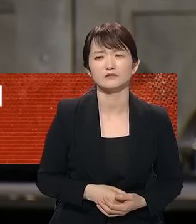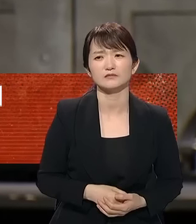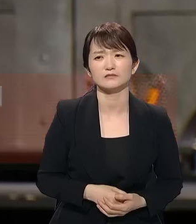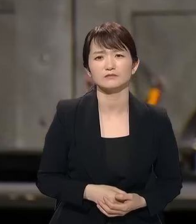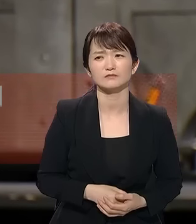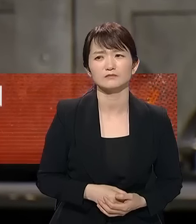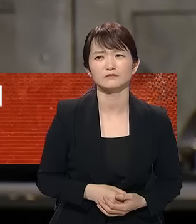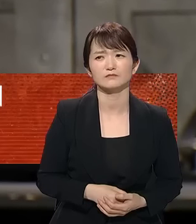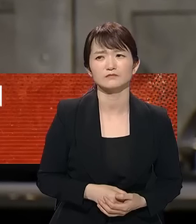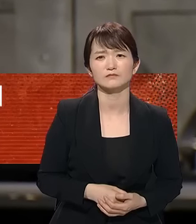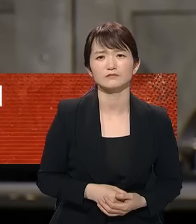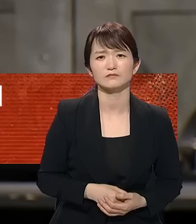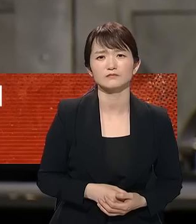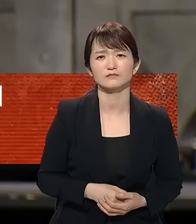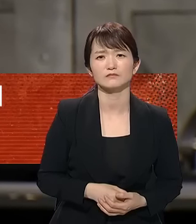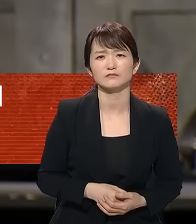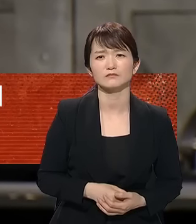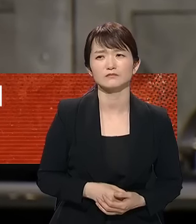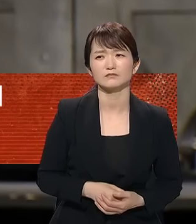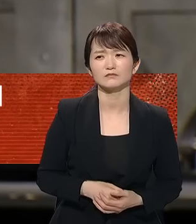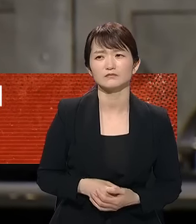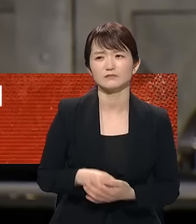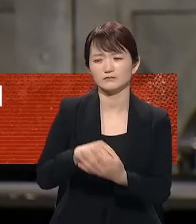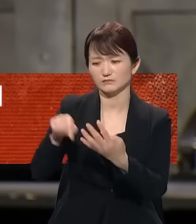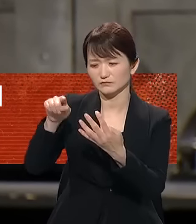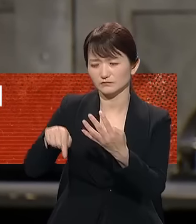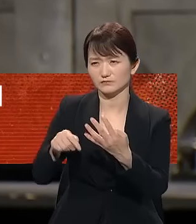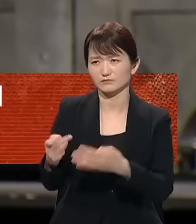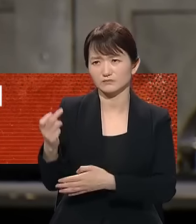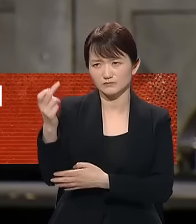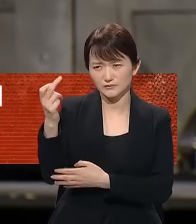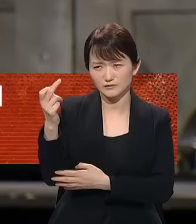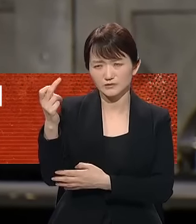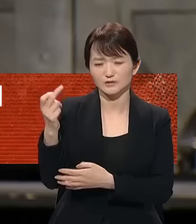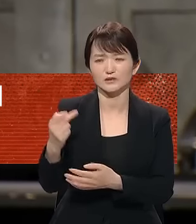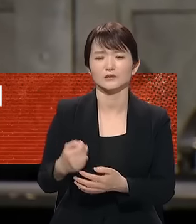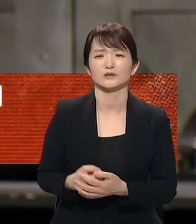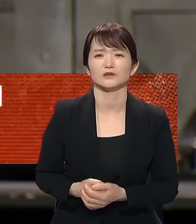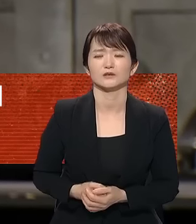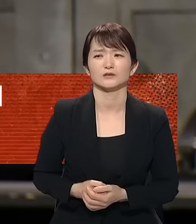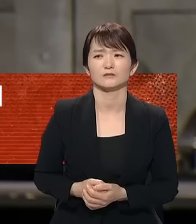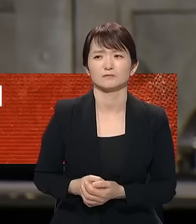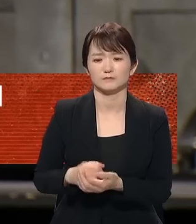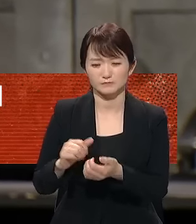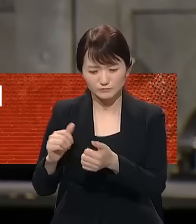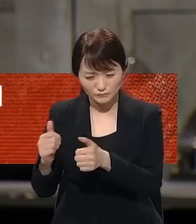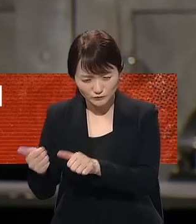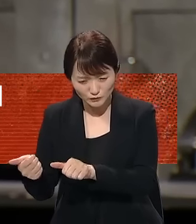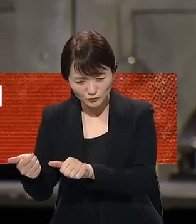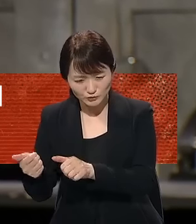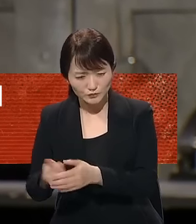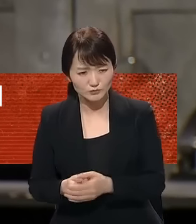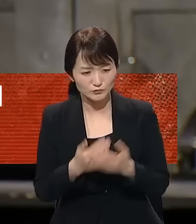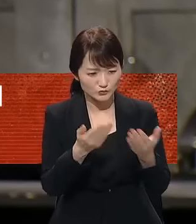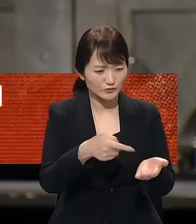그 부고 때문에 직장을 휴가를 낸다 그러면 아마 안 받아줄 가능성이 좀 높지 않을까 싶습니다. 보통 이렇게 그